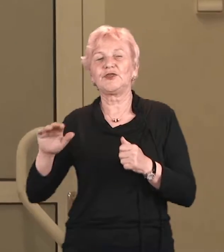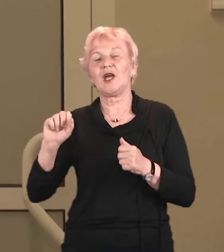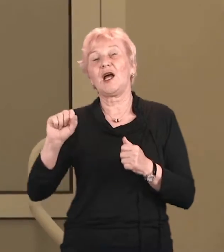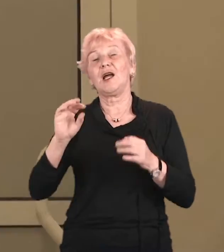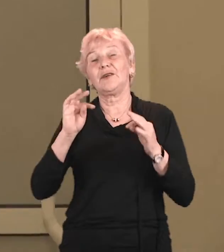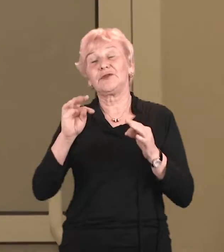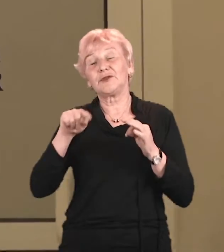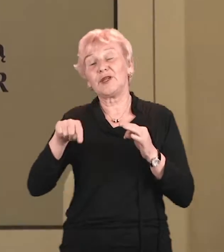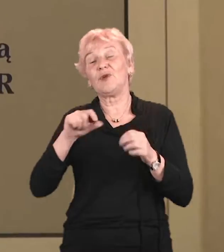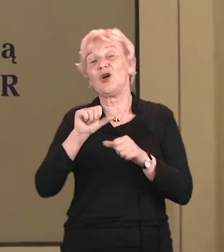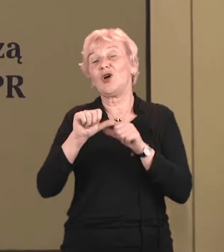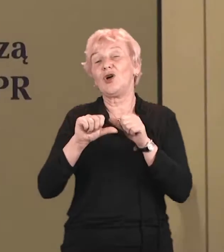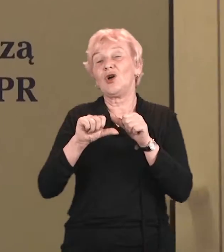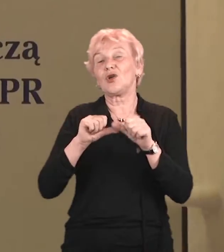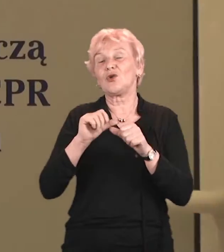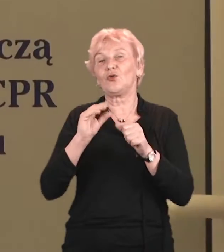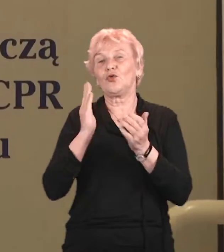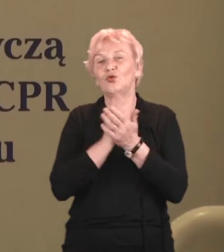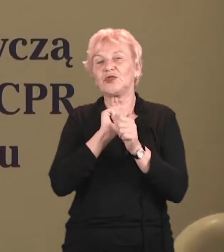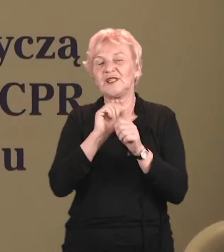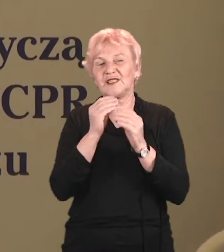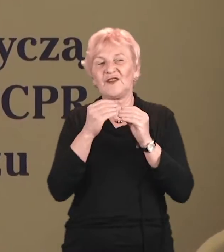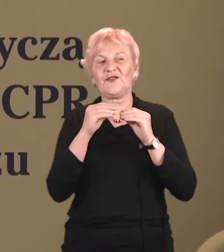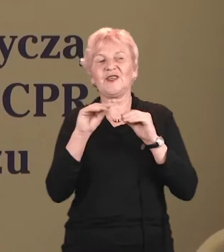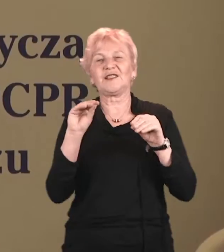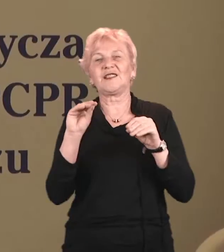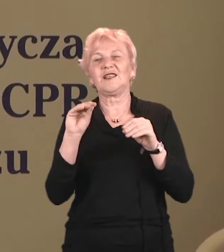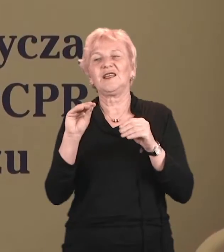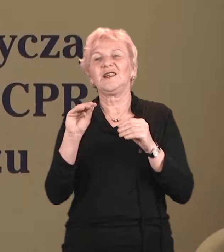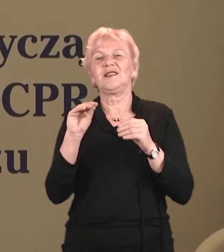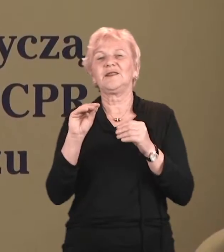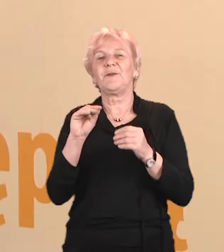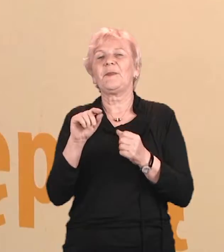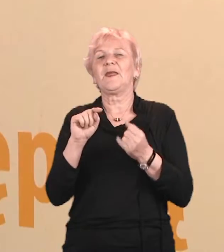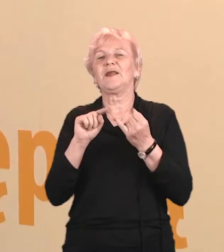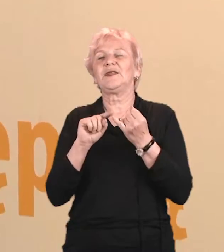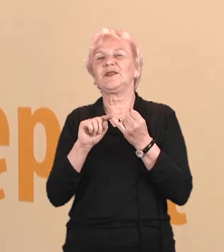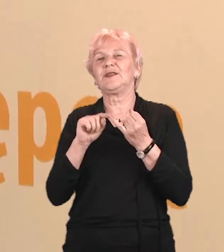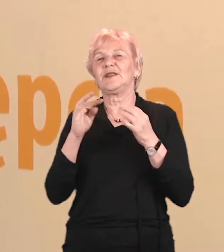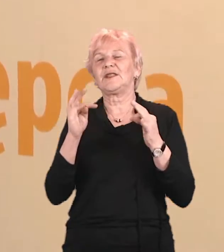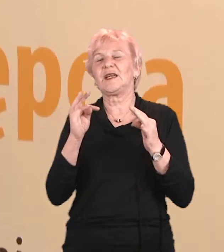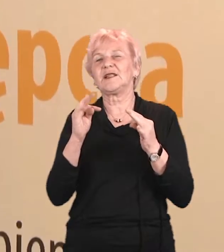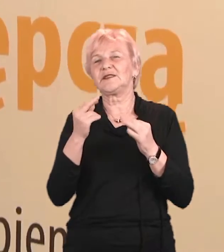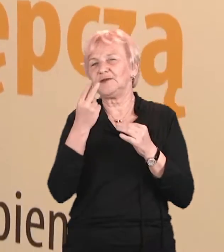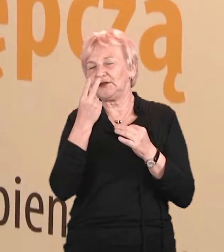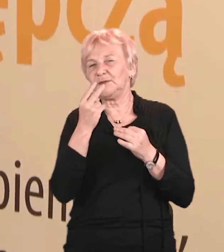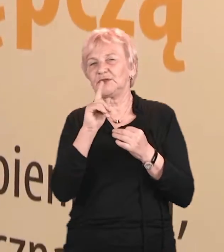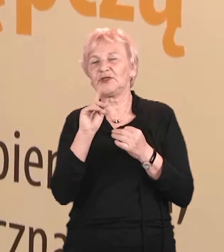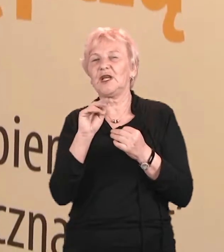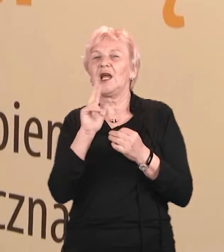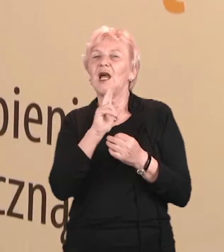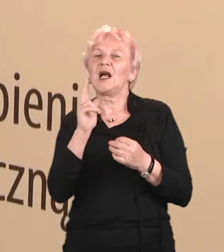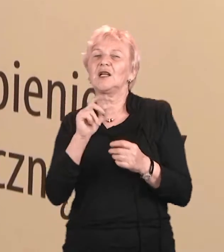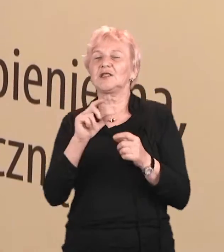i chociaż obecnie wszystkim potrzebującym ta opieka jest zapewniona, to biorąc pod uwagę te statystyczne wyniki, każda rodzina,